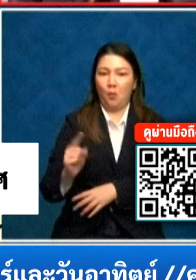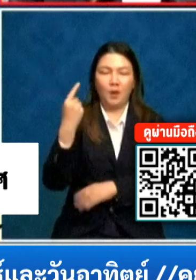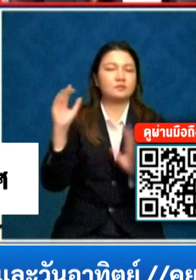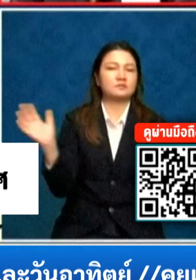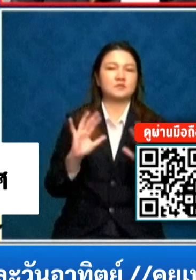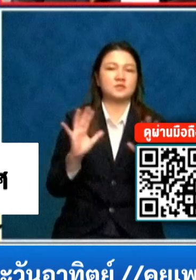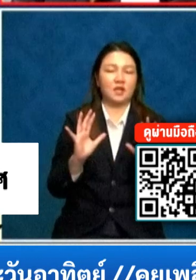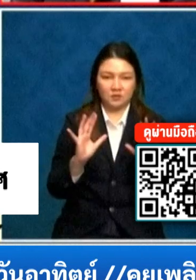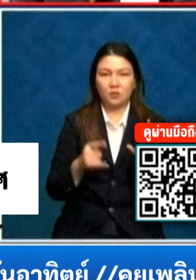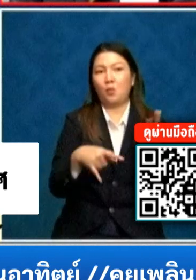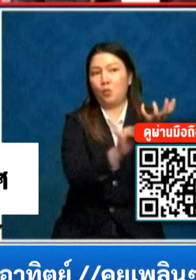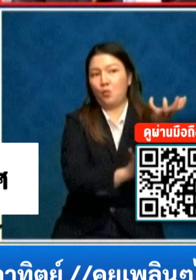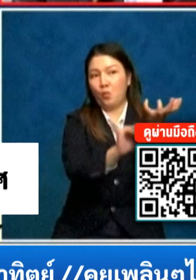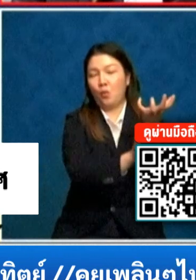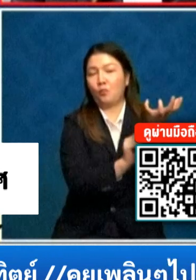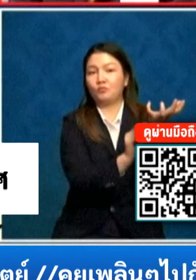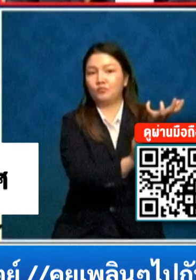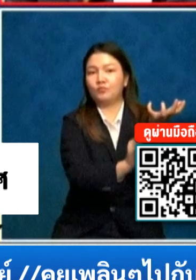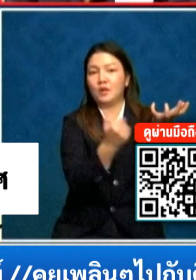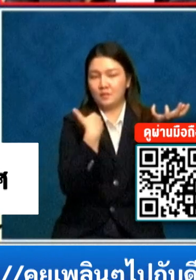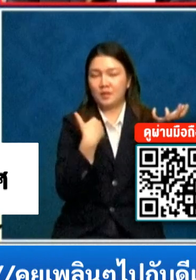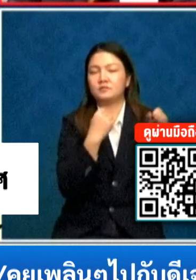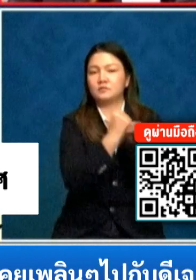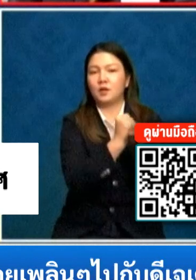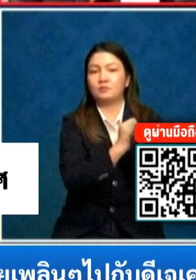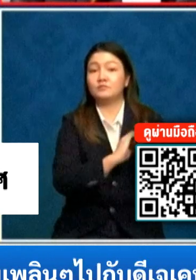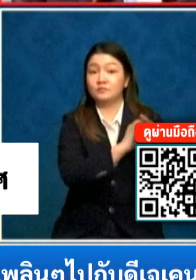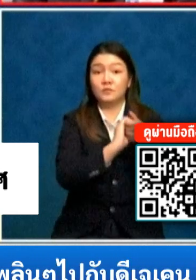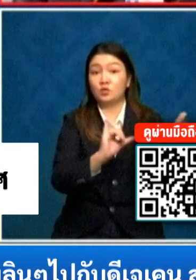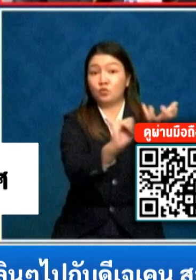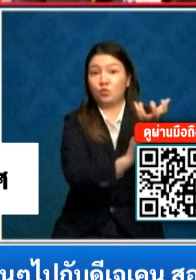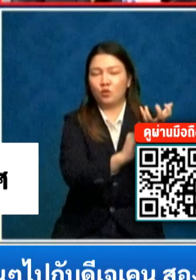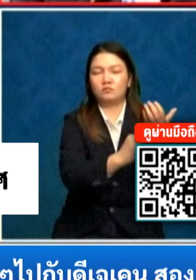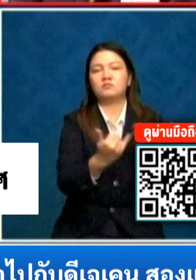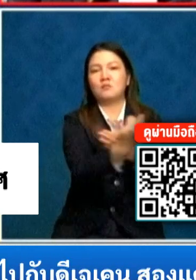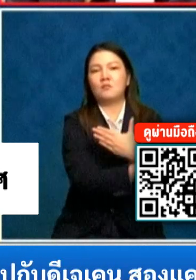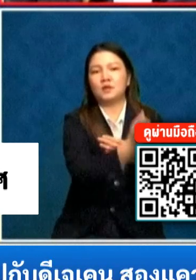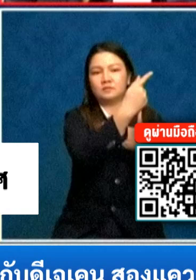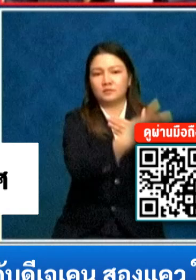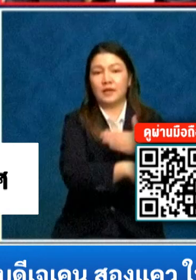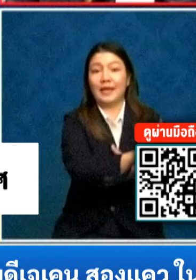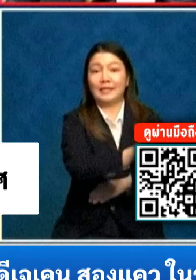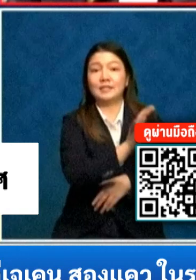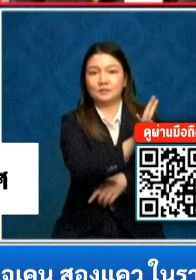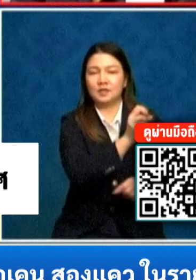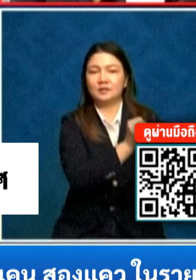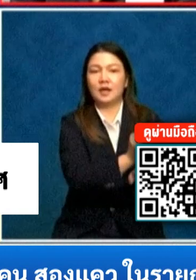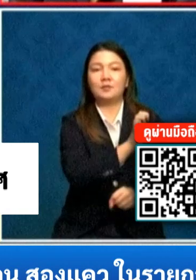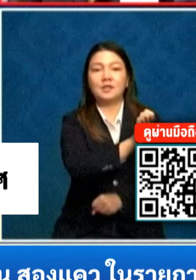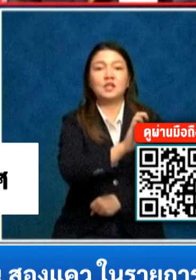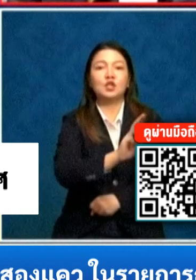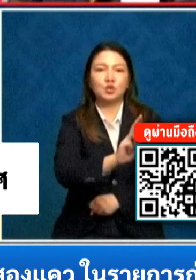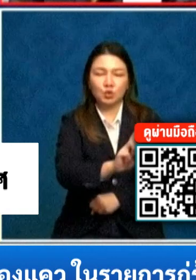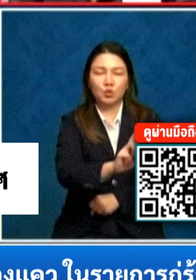สหภาพยุโรปได้มีการรวมกันนะครับทั้ง27ประเทศออก EU Digital